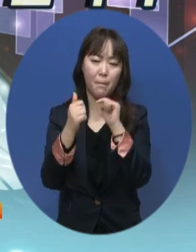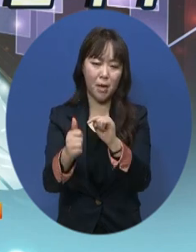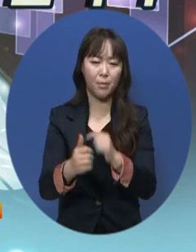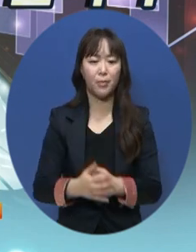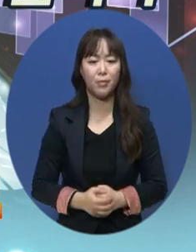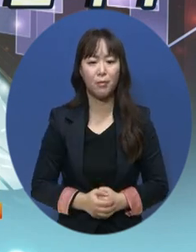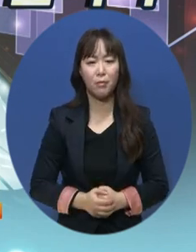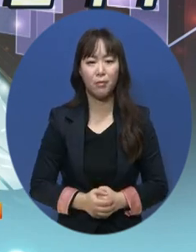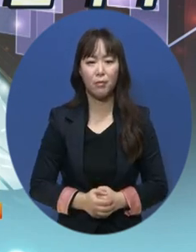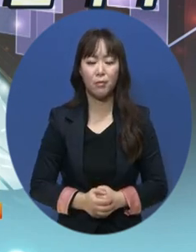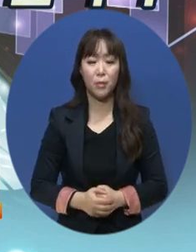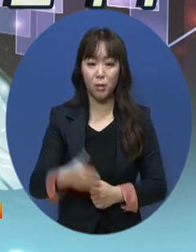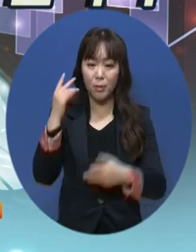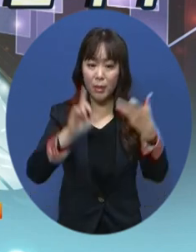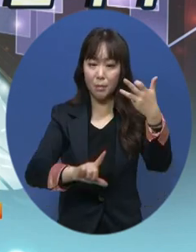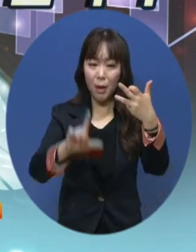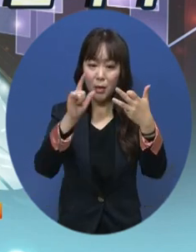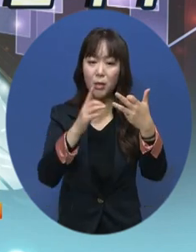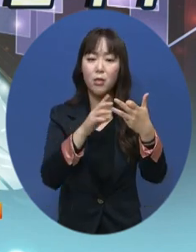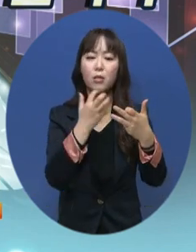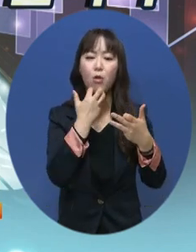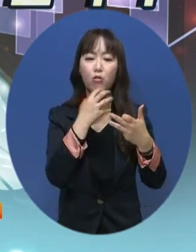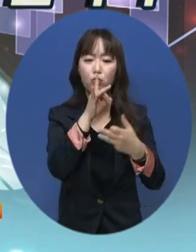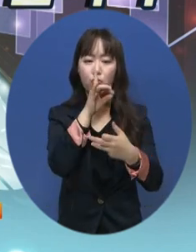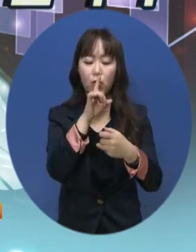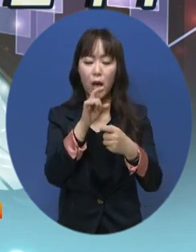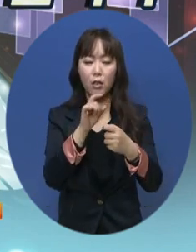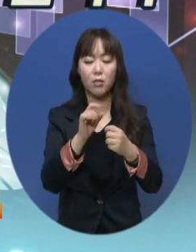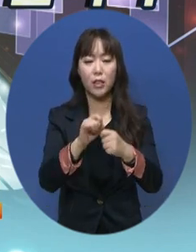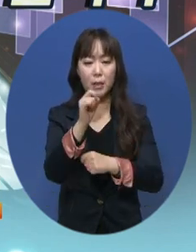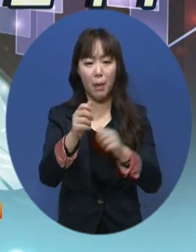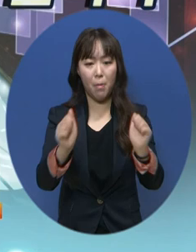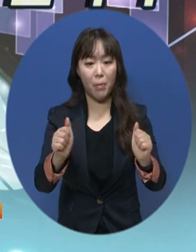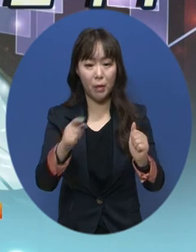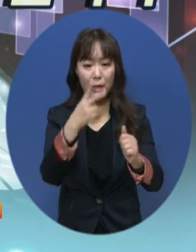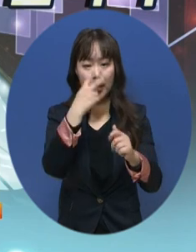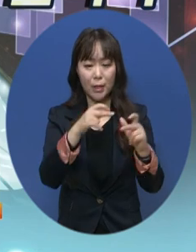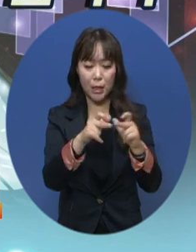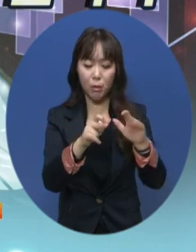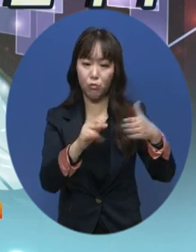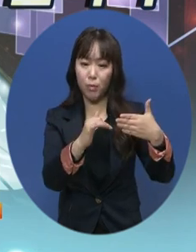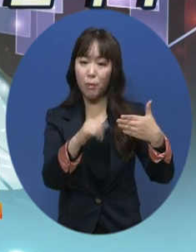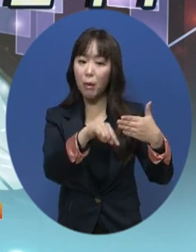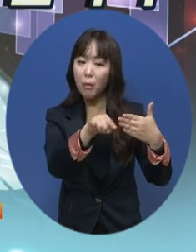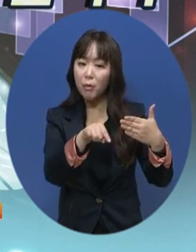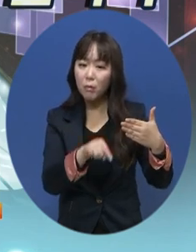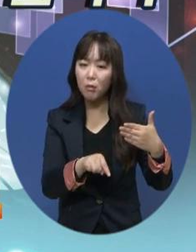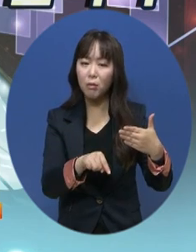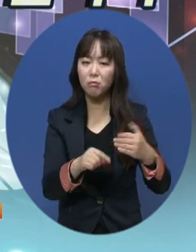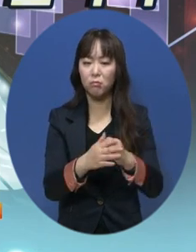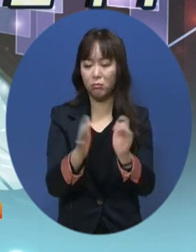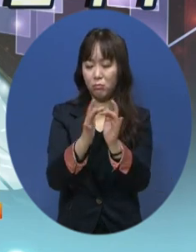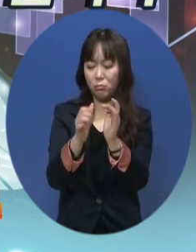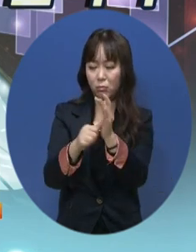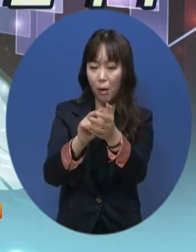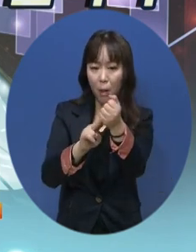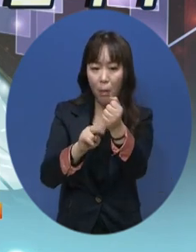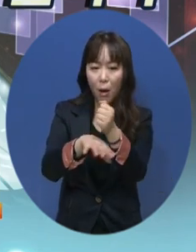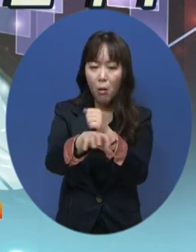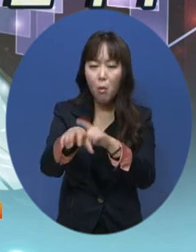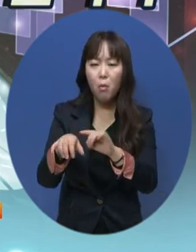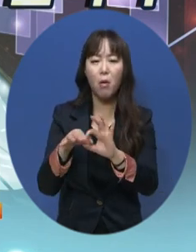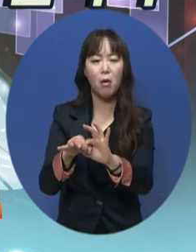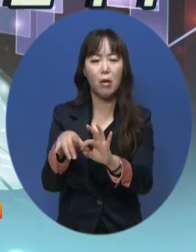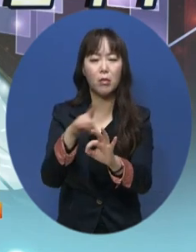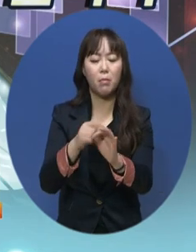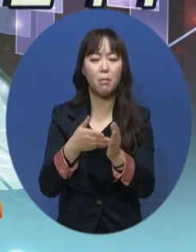판결입니다. 지난 18일 서울중앙지법은 시각장애인 900여 명이 온라인 쇼핑몰들을